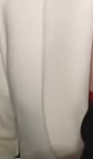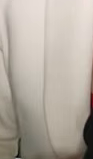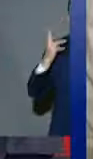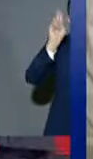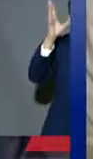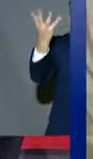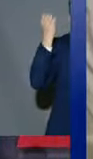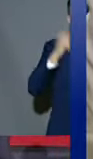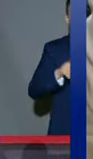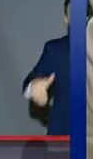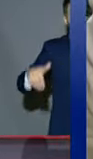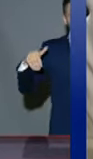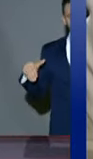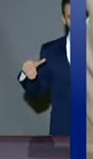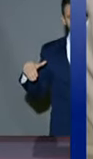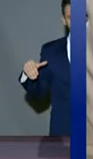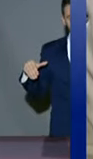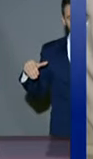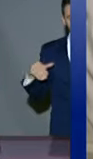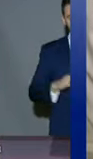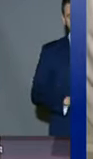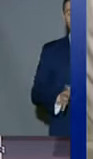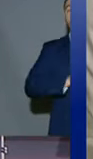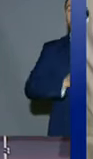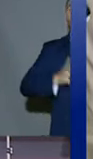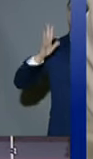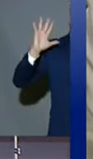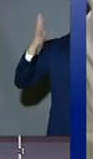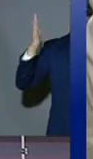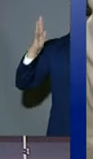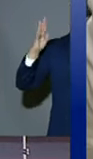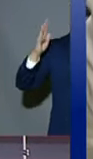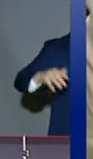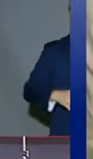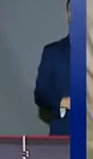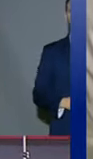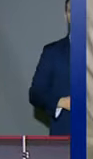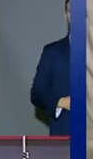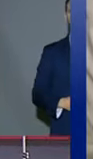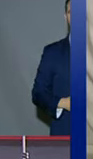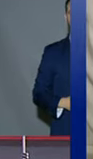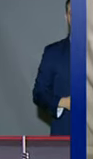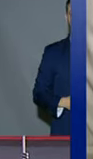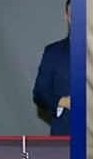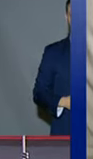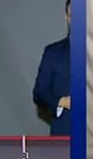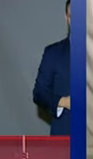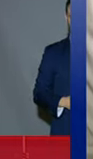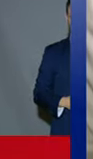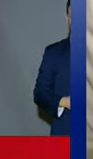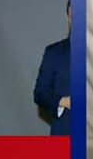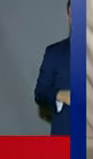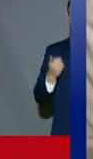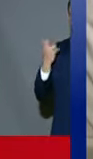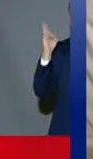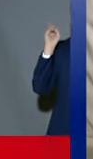Περίπου στις 12 ανέβηκε στο βήμα ο Στέφανος Κασελάκης και με έναν πύρινο λόγο και με πολλές φορές επίκληση στο συνέστημα ζήτησε fast